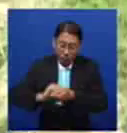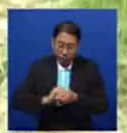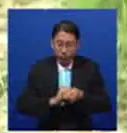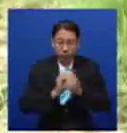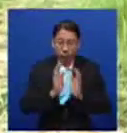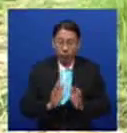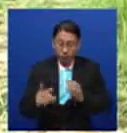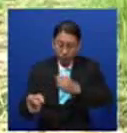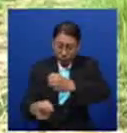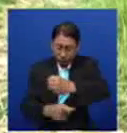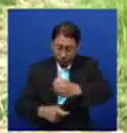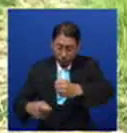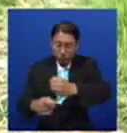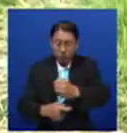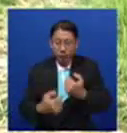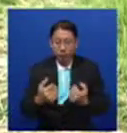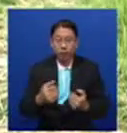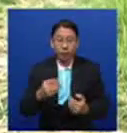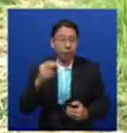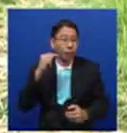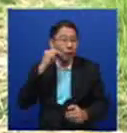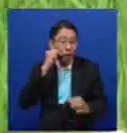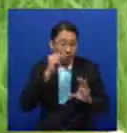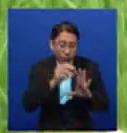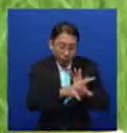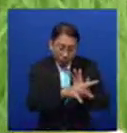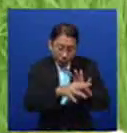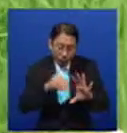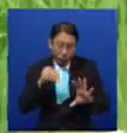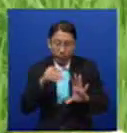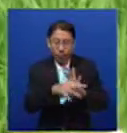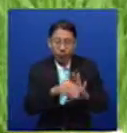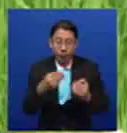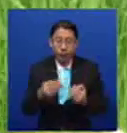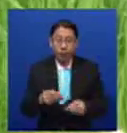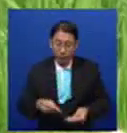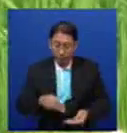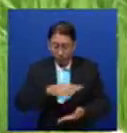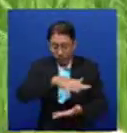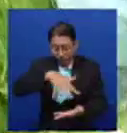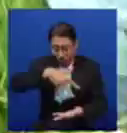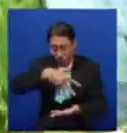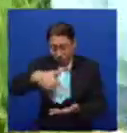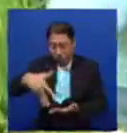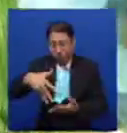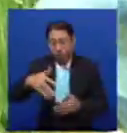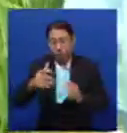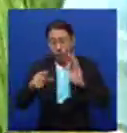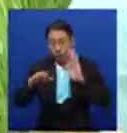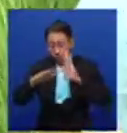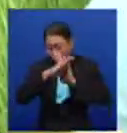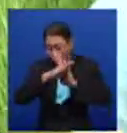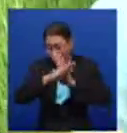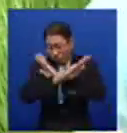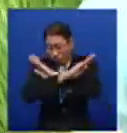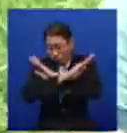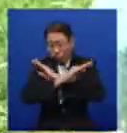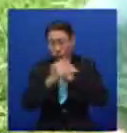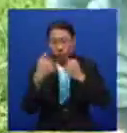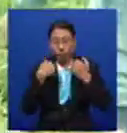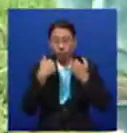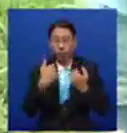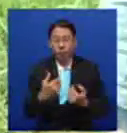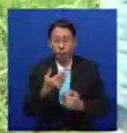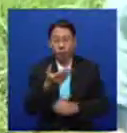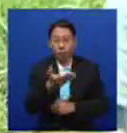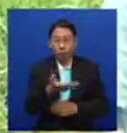าวนาไปก่อนหน้านี้โดยการส่งน้ำครั้งนี้นะคะจะต้องสูบน้ำผ่านพื้นที่ห้ามและขอความร่วมมือไม่ให้มีการสูบน้ำเพื่